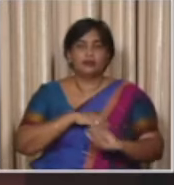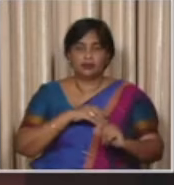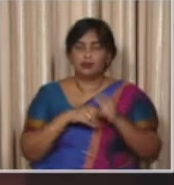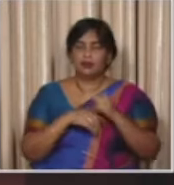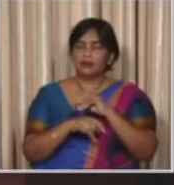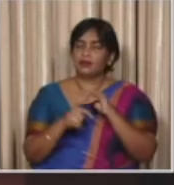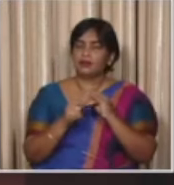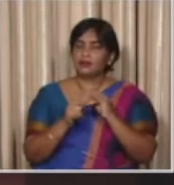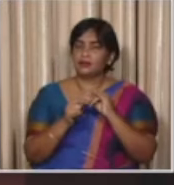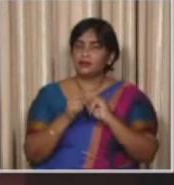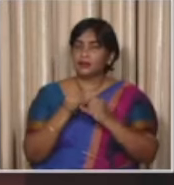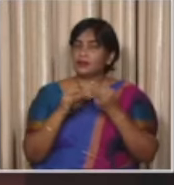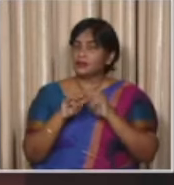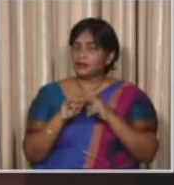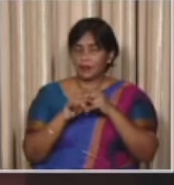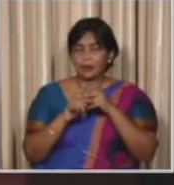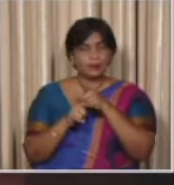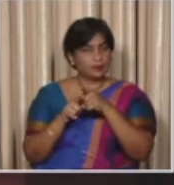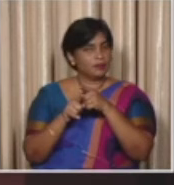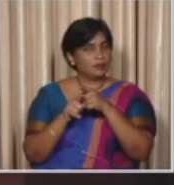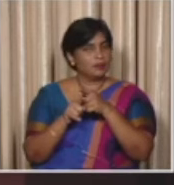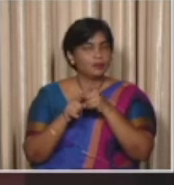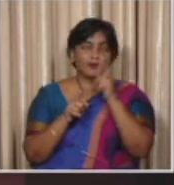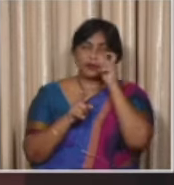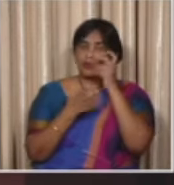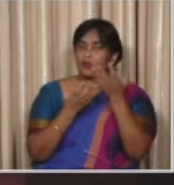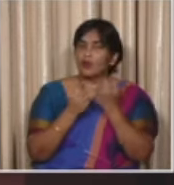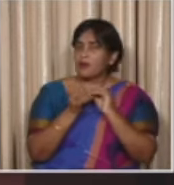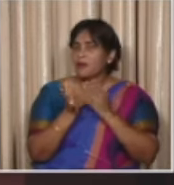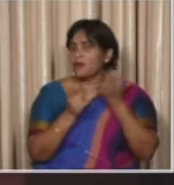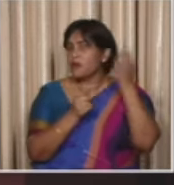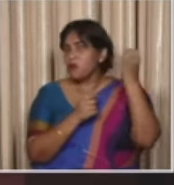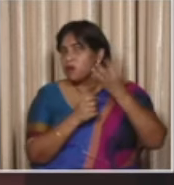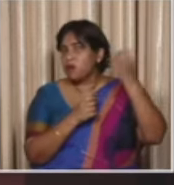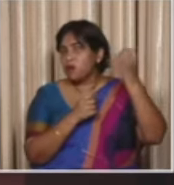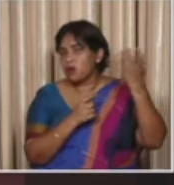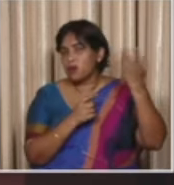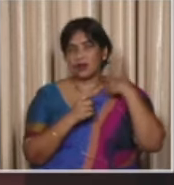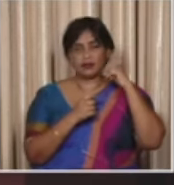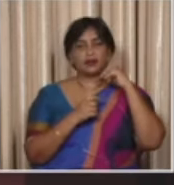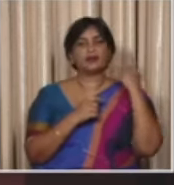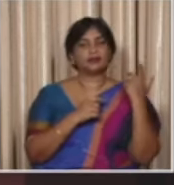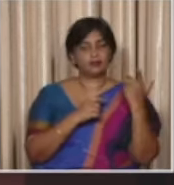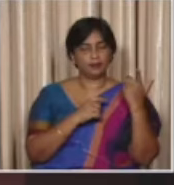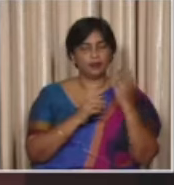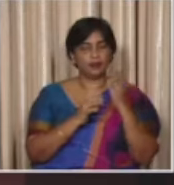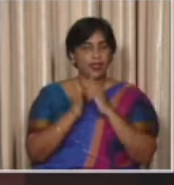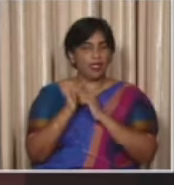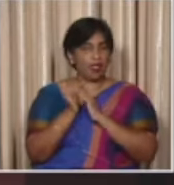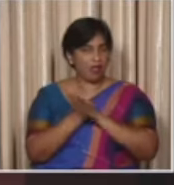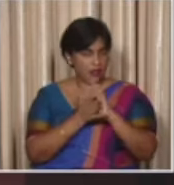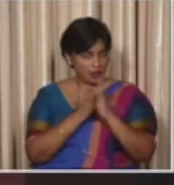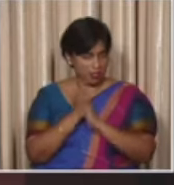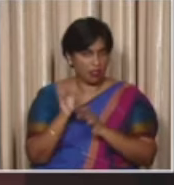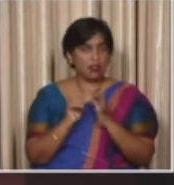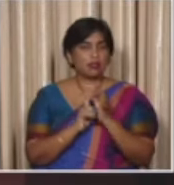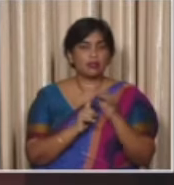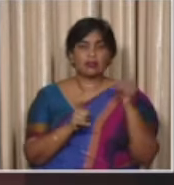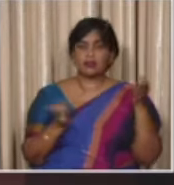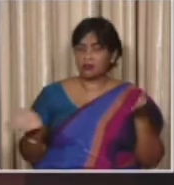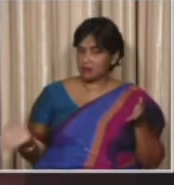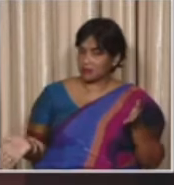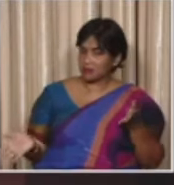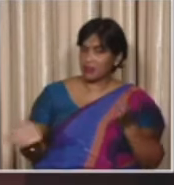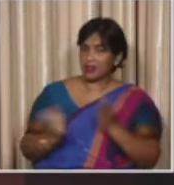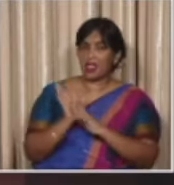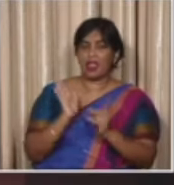අනධ්‍යන නිලධාරීවරුන් බලාපොරොත්තුෙන් ඉන්නවා. මොකද මේක හකීම් ඇමතිතුමාගේ කාලේ, මෙතුමාගේ කාලේ,